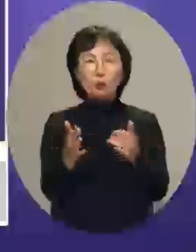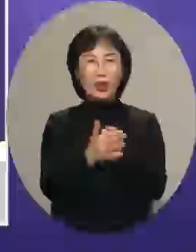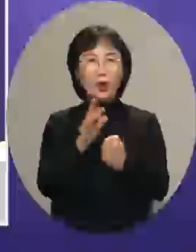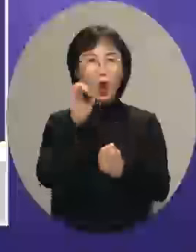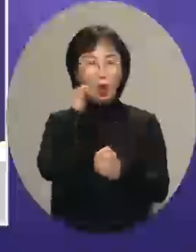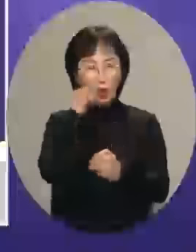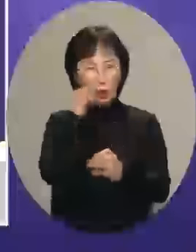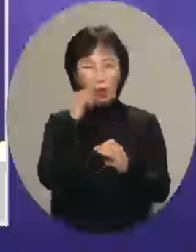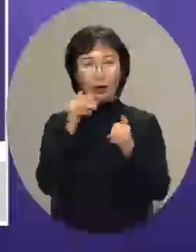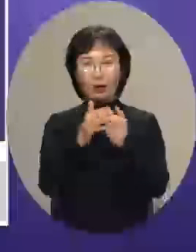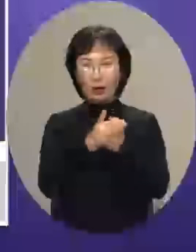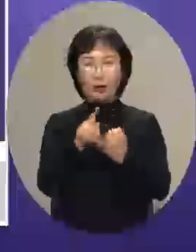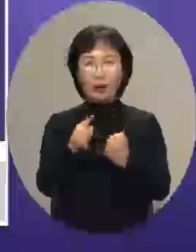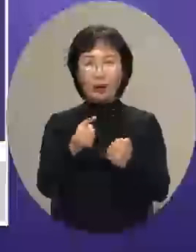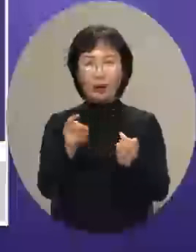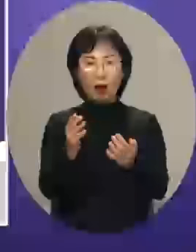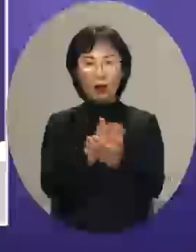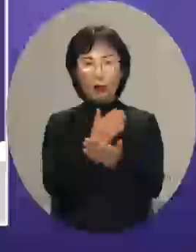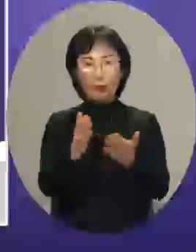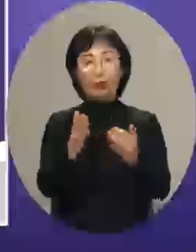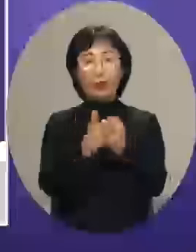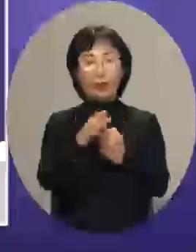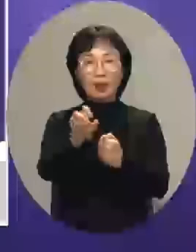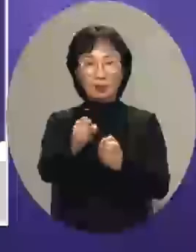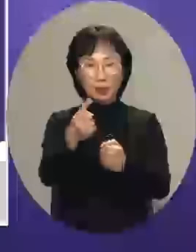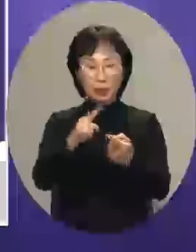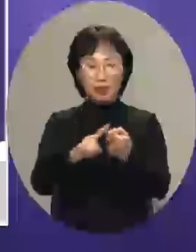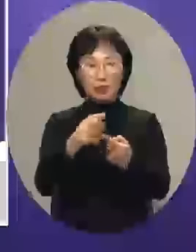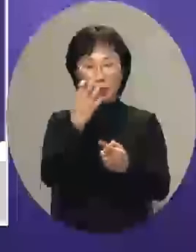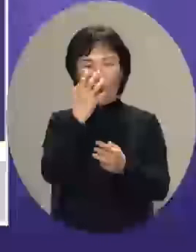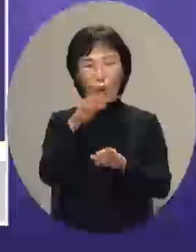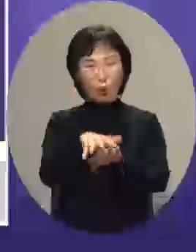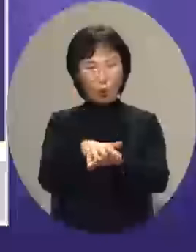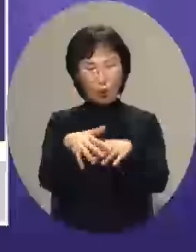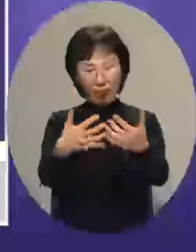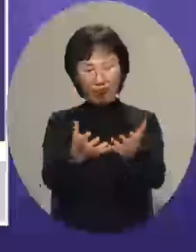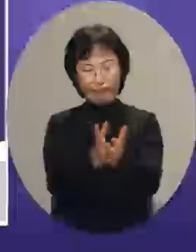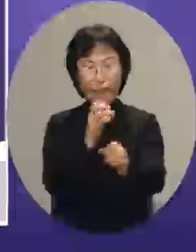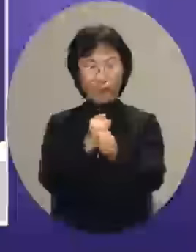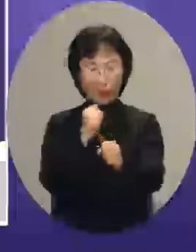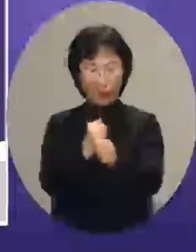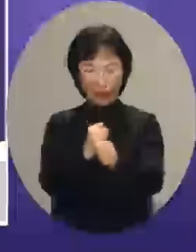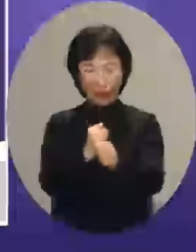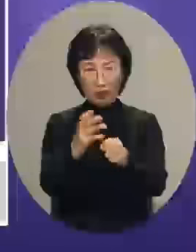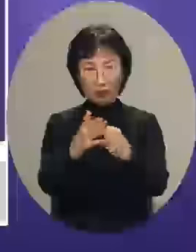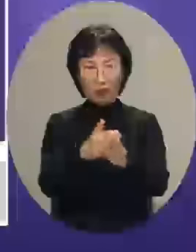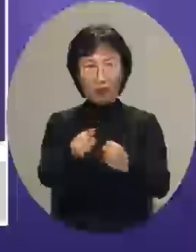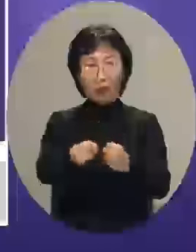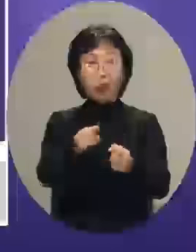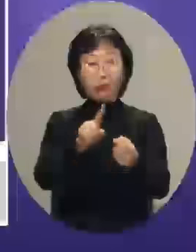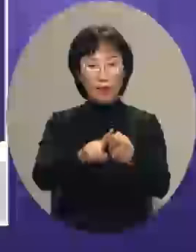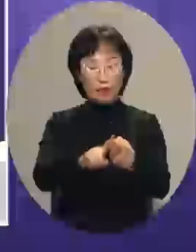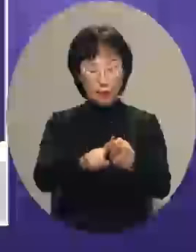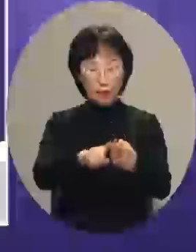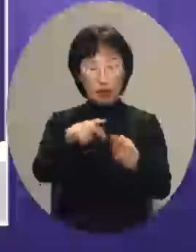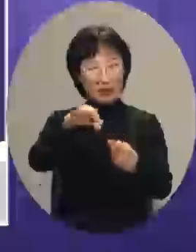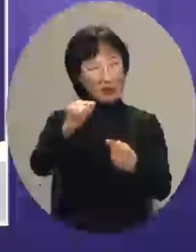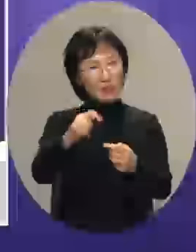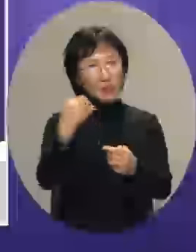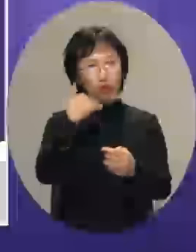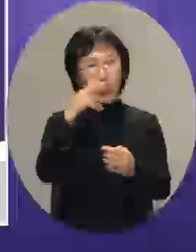대검 형사부장으로 있을 때 그런 정수행 진상 조사단을 꾸려서 관련 진모 검사를 기소했고요.